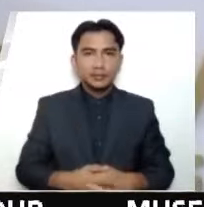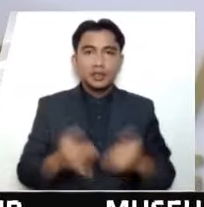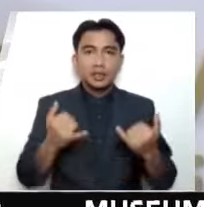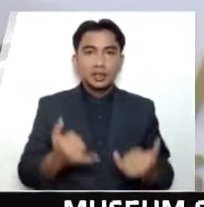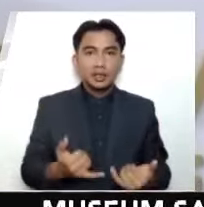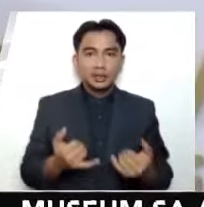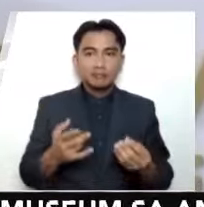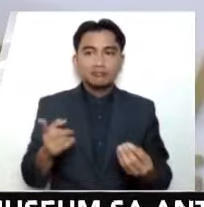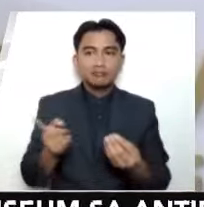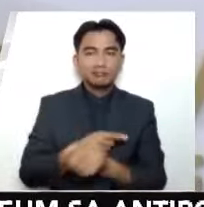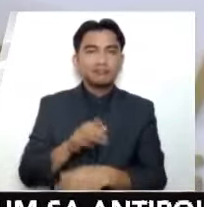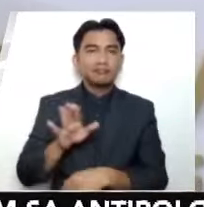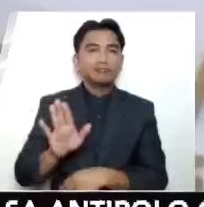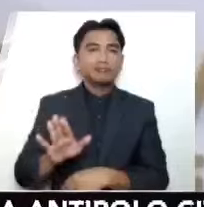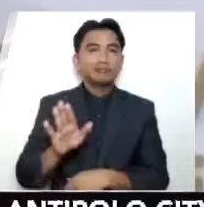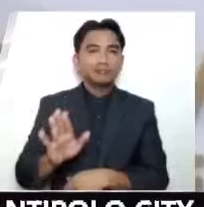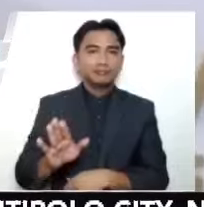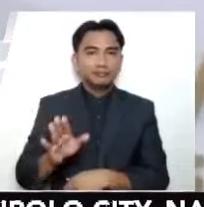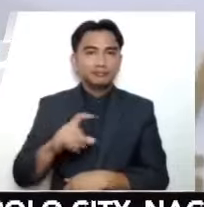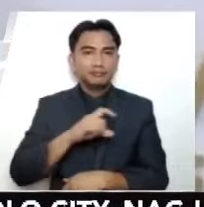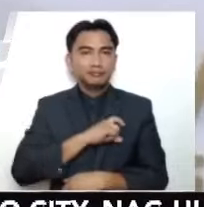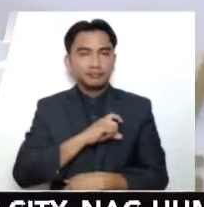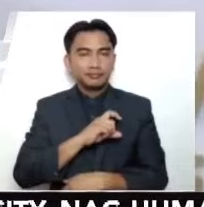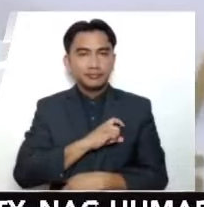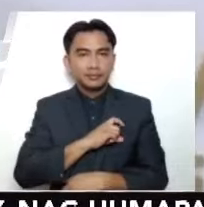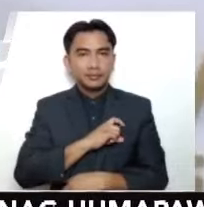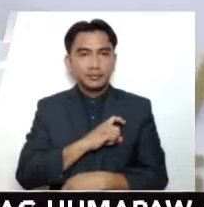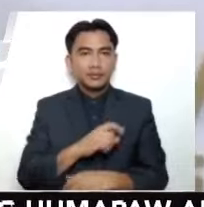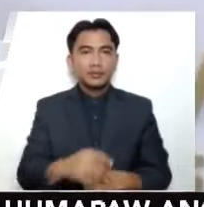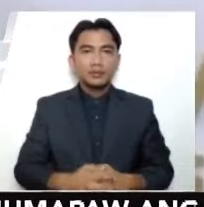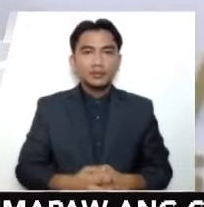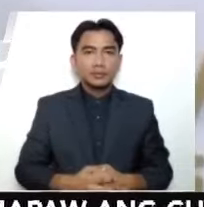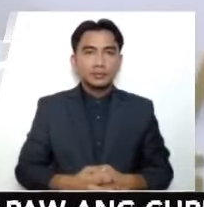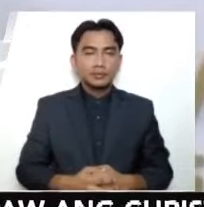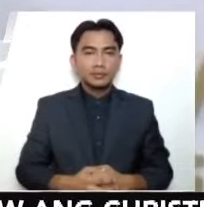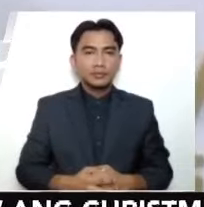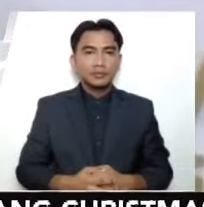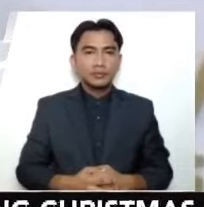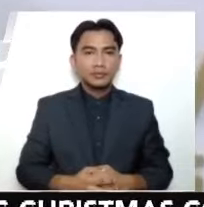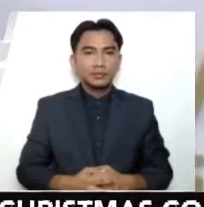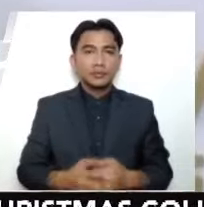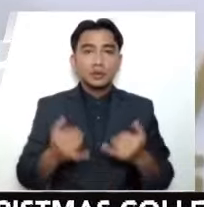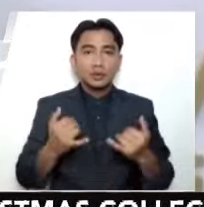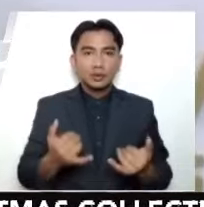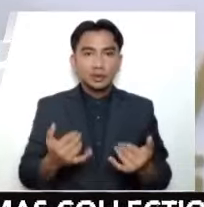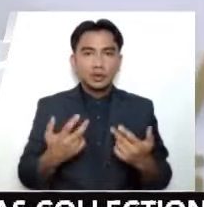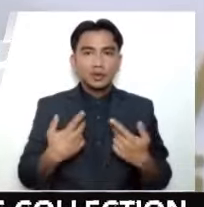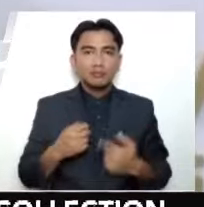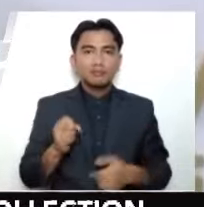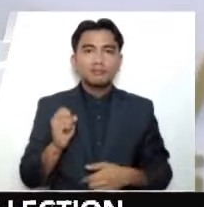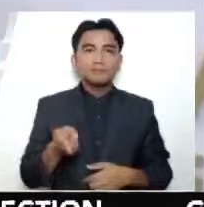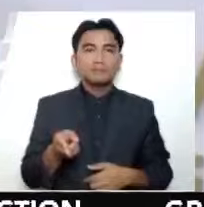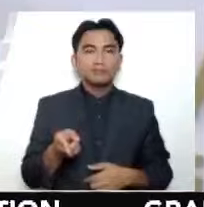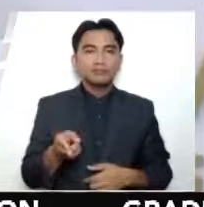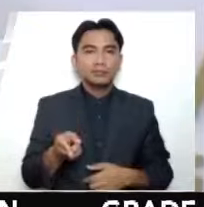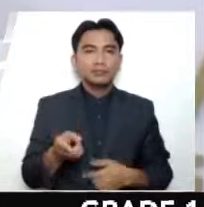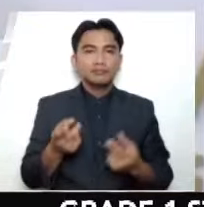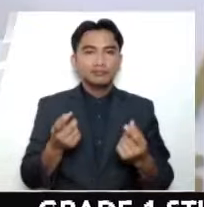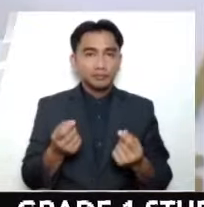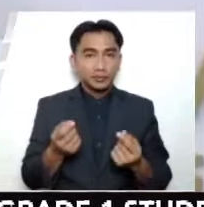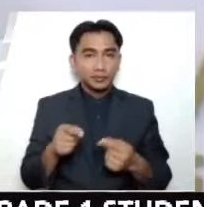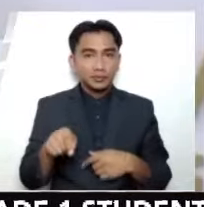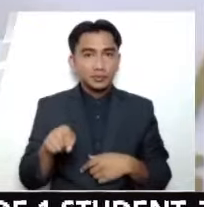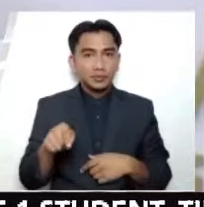sa sasak. Purview and pina-orderan na rin po na i-turn over ang